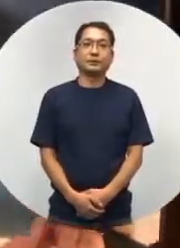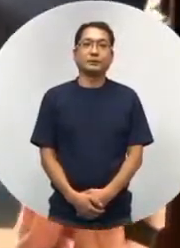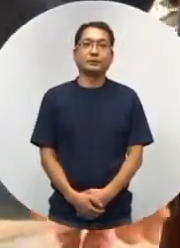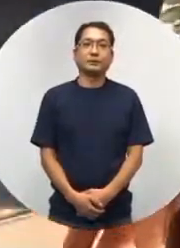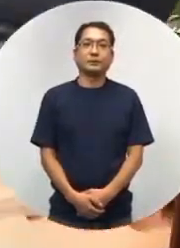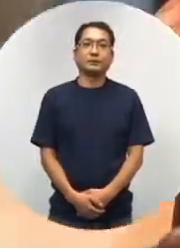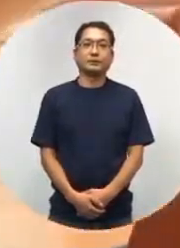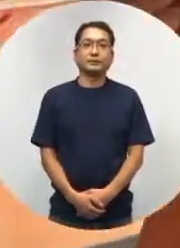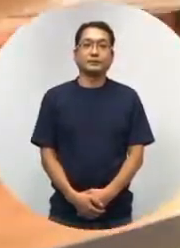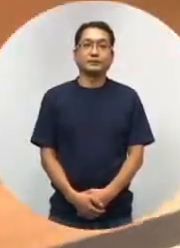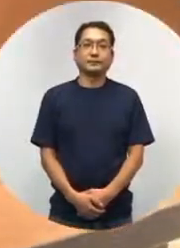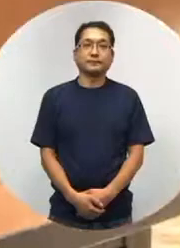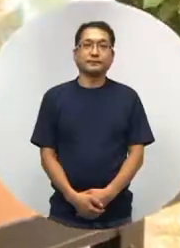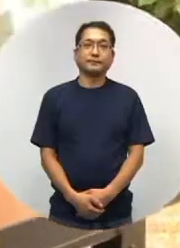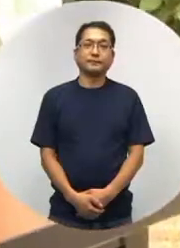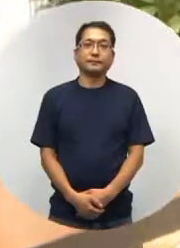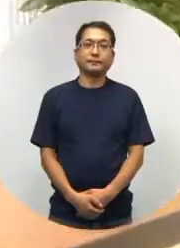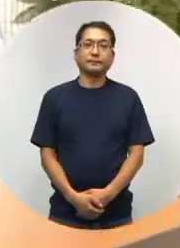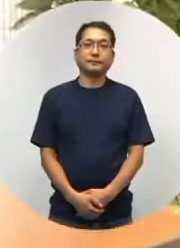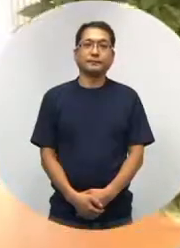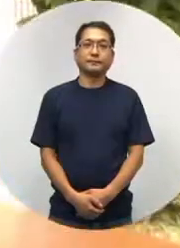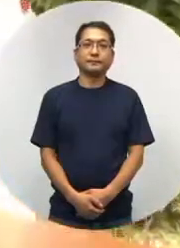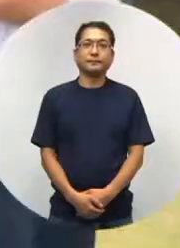はい、 お願いします。 はい、わかりました。 はい、どうも、ありがとうございました